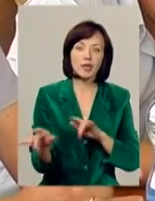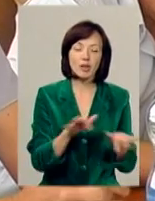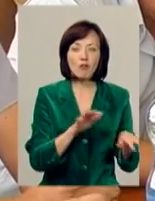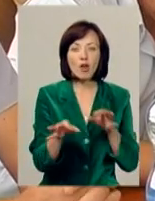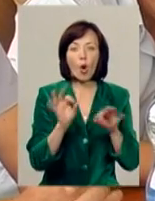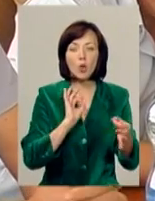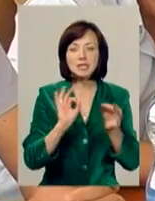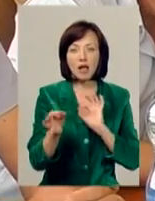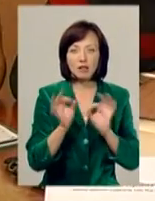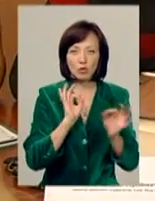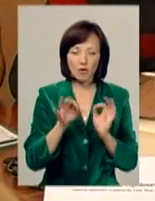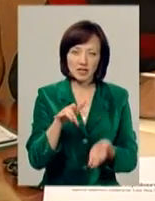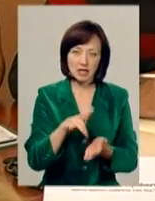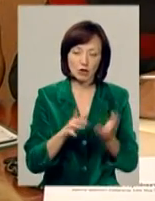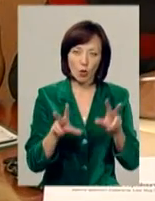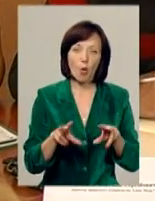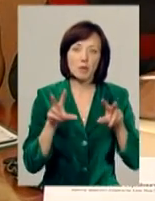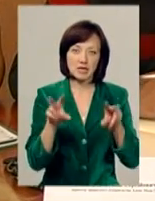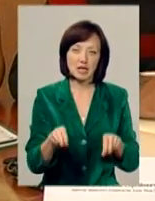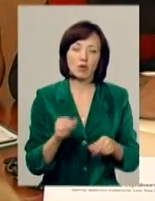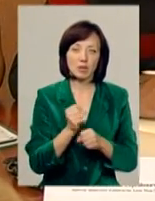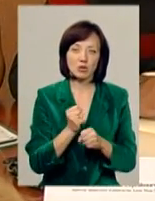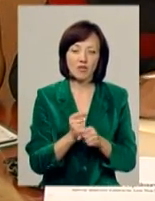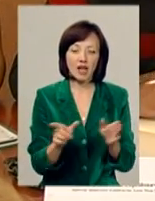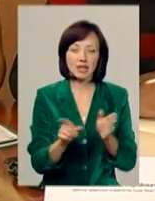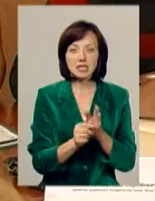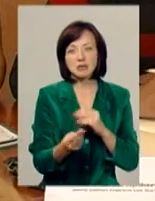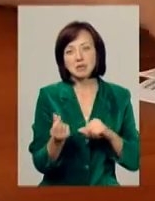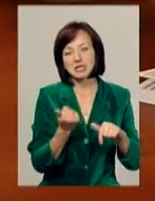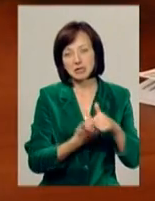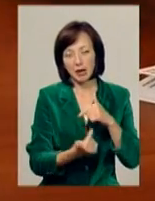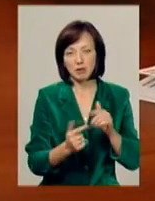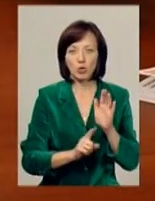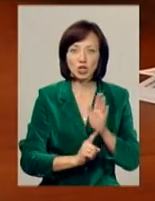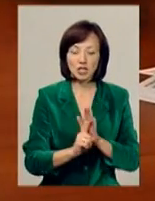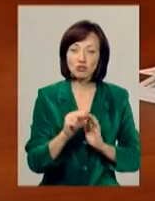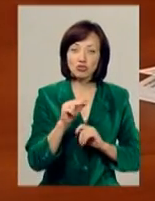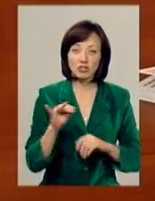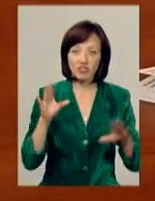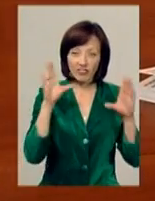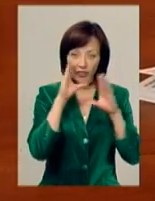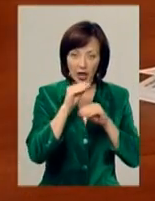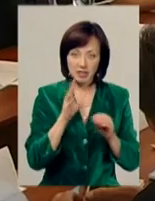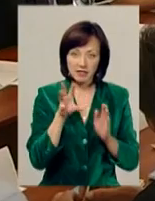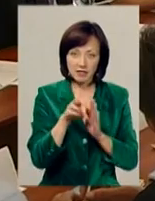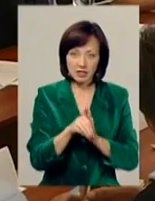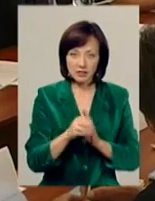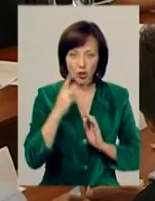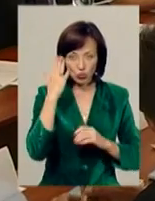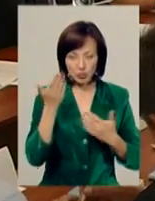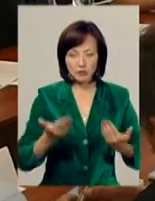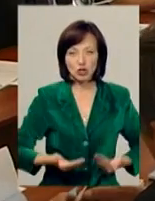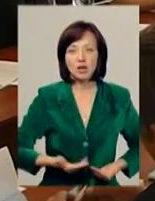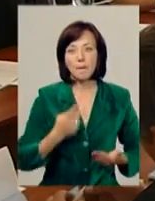консалтингові центри у них обіцяють працювати з бізнесменамипочатківцями Та ось чи вдасться втілити задумане в життя